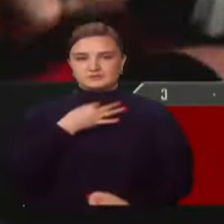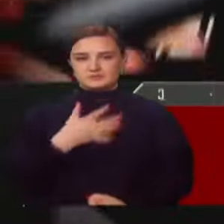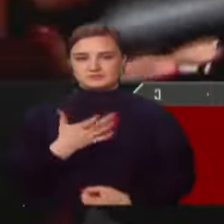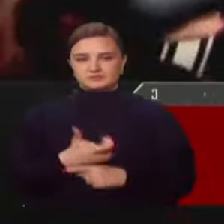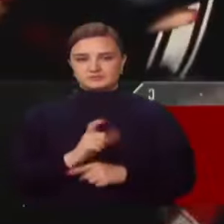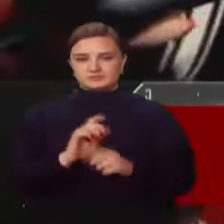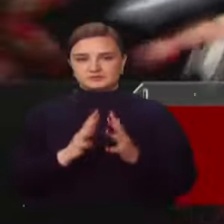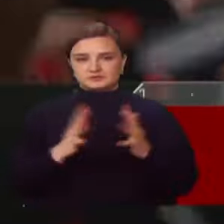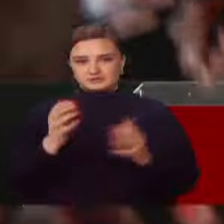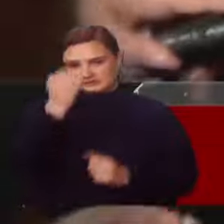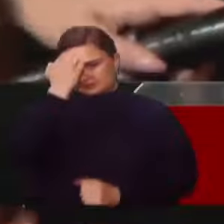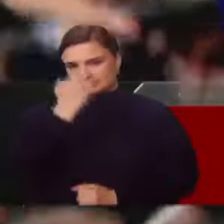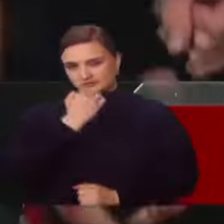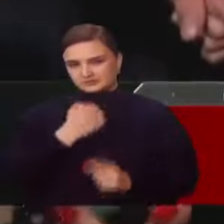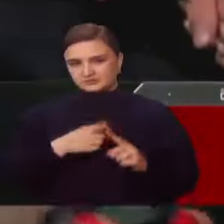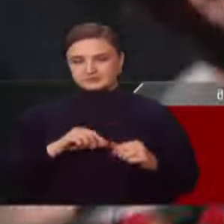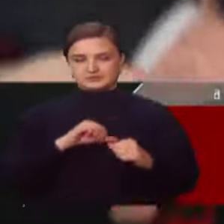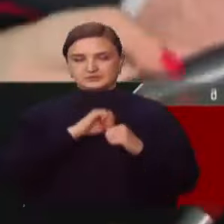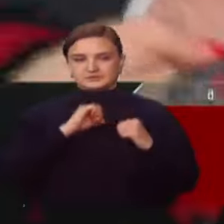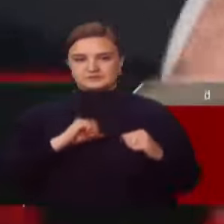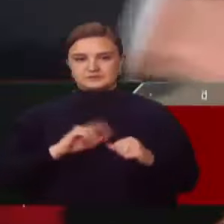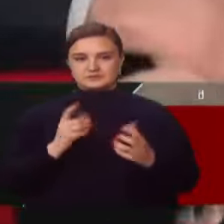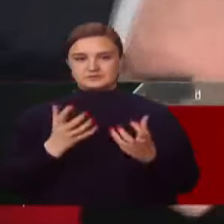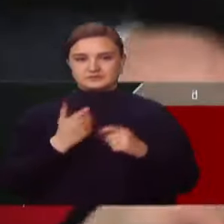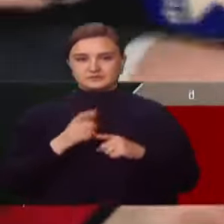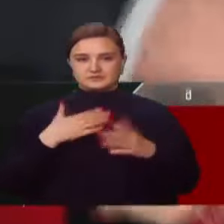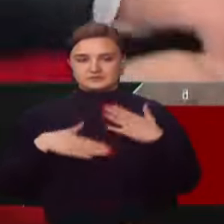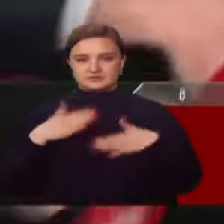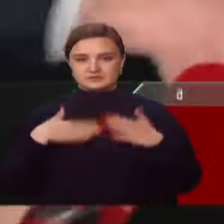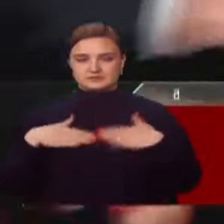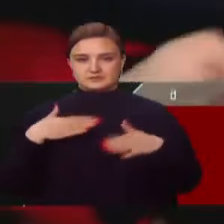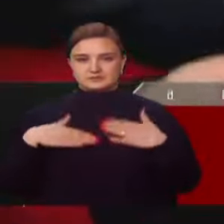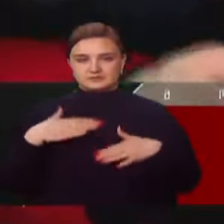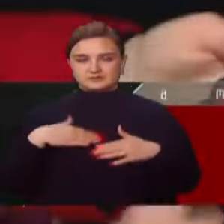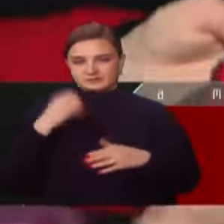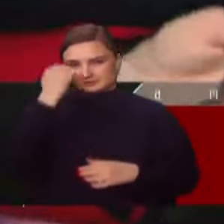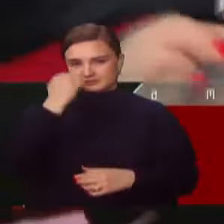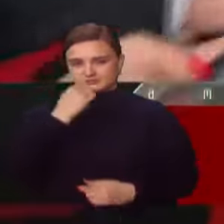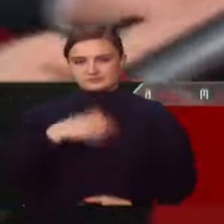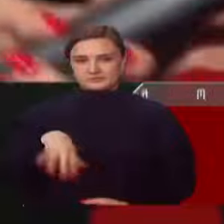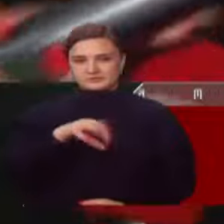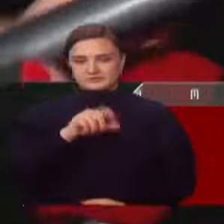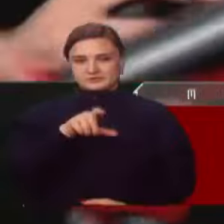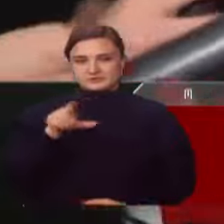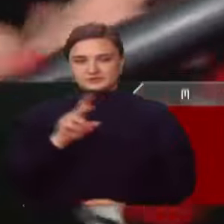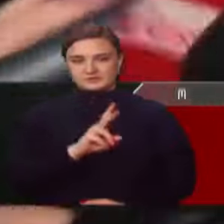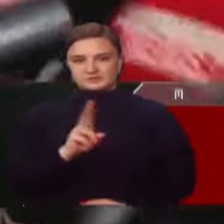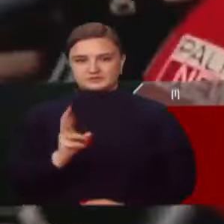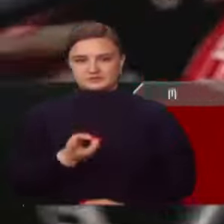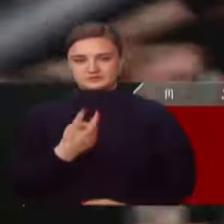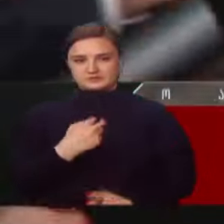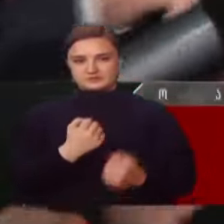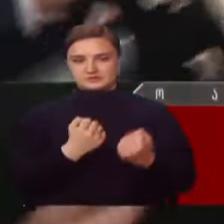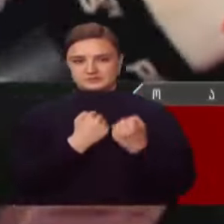შემოგვიდა უდესი მადლობა, ეს სიყვარული, ეს რასაც ვიღებ, რავი, ძალიან გახარებული ვარ, ძალიან მადლობელი ვარ ყველა ადამიანთან, ვინც მოვიდა. ხარი